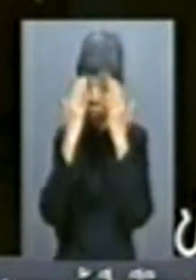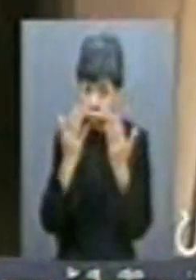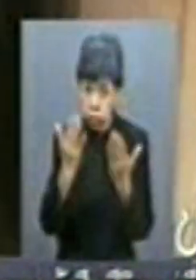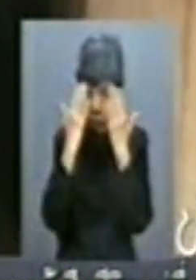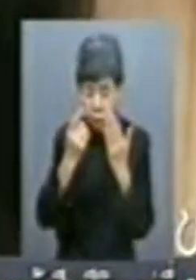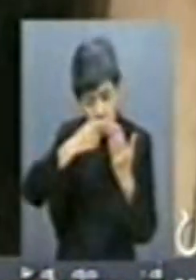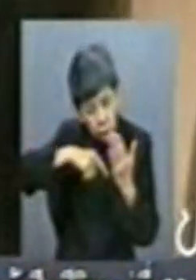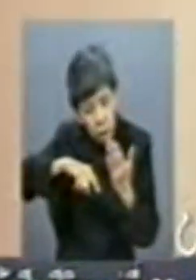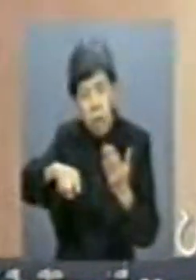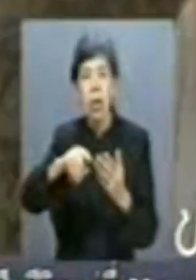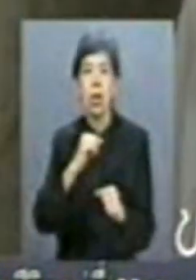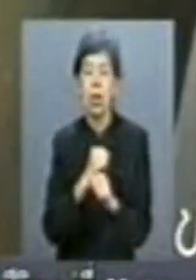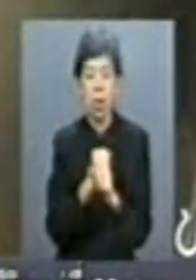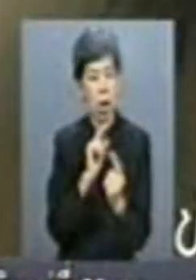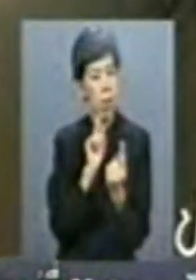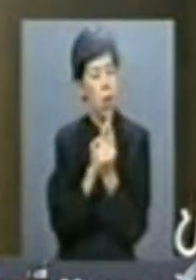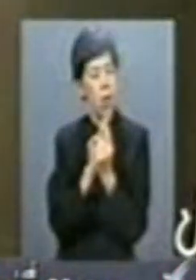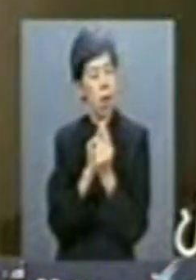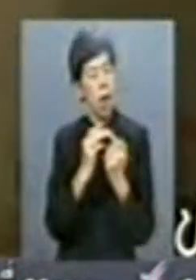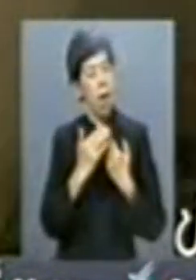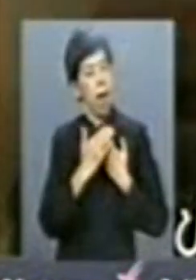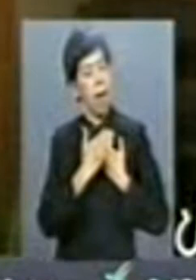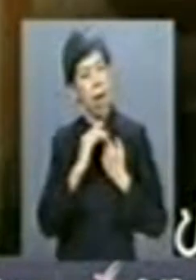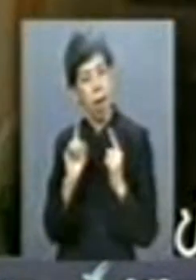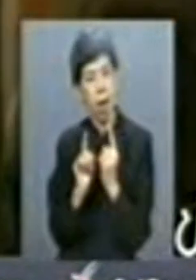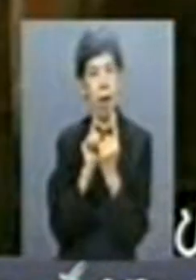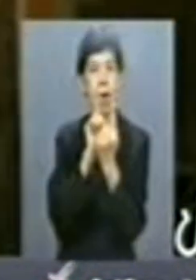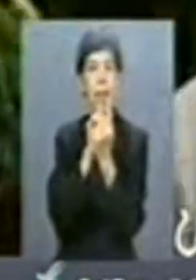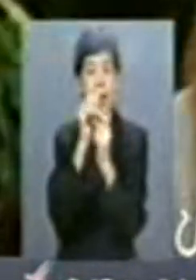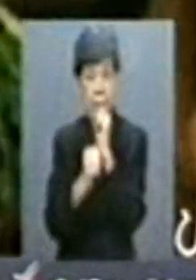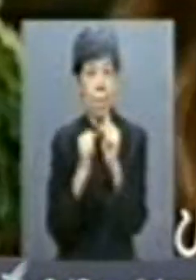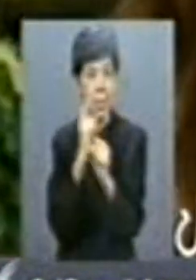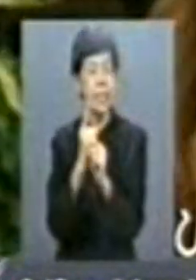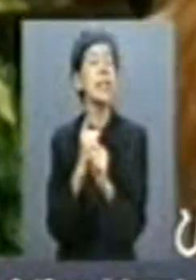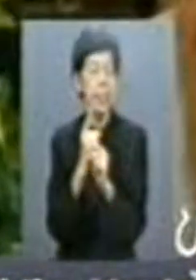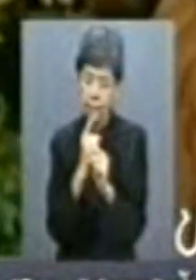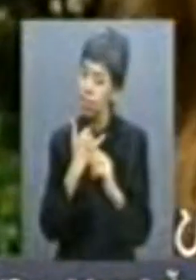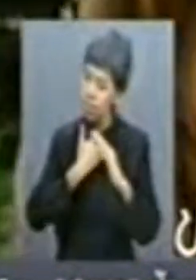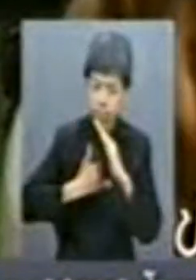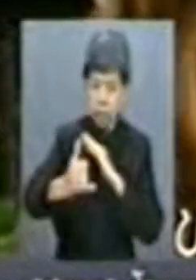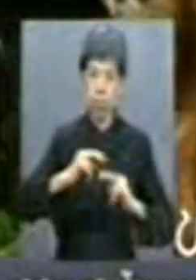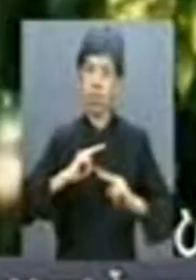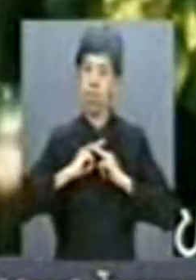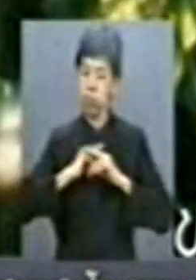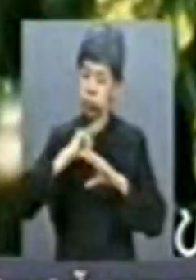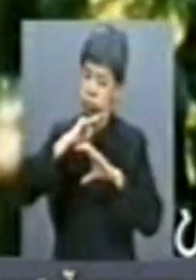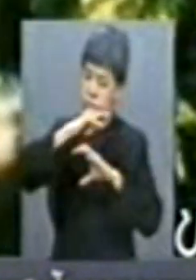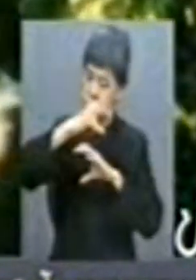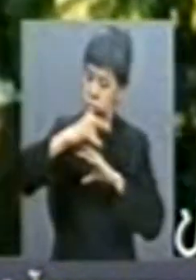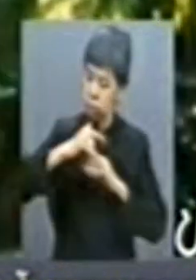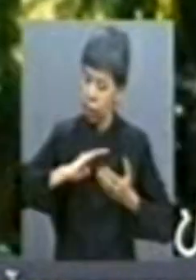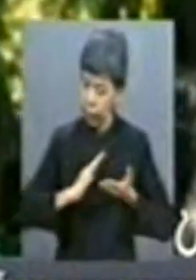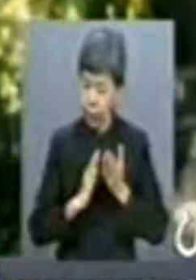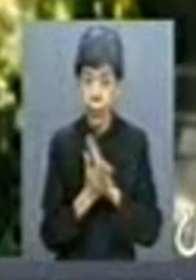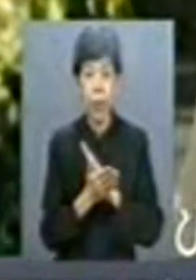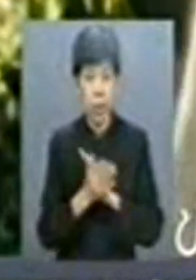าหลีและพบรักครั้งใหม่ที่ไม่คาดคิด1ปีที่ตัดสินใจเดินทางรอบโลกด้วยตัวเองได้พลิกชีวิตของลิสกิลเบิร์ก